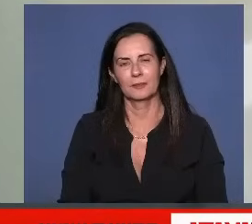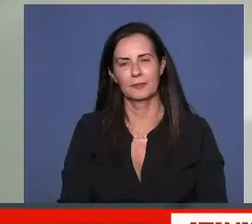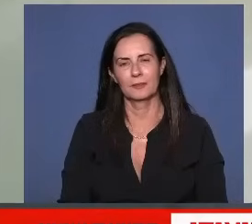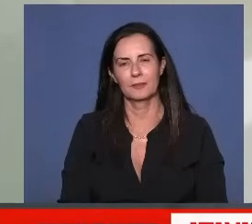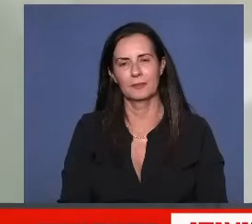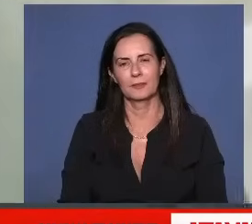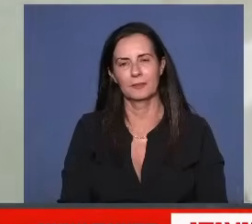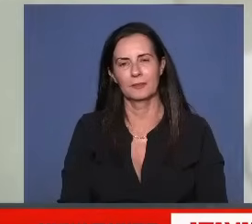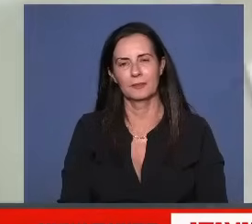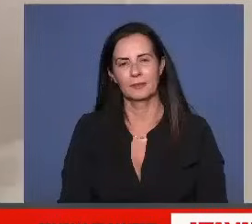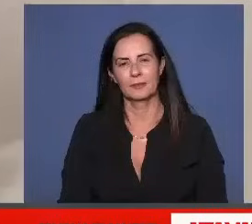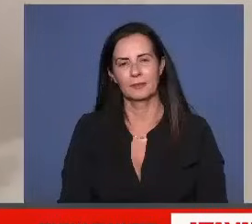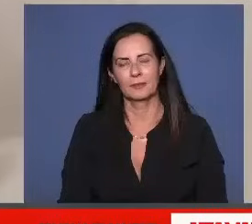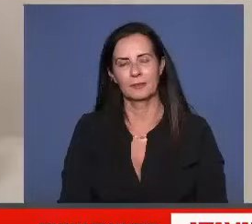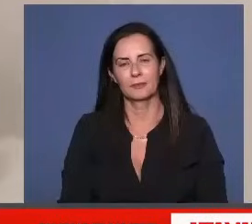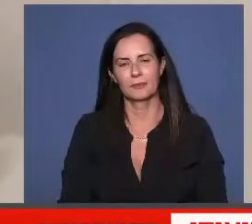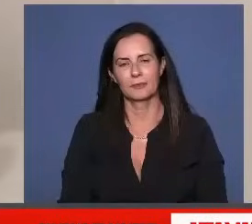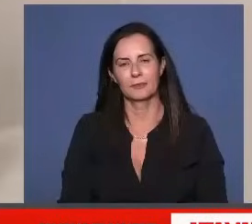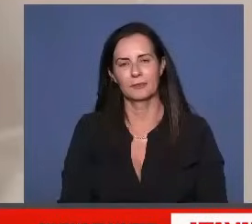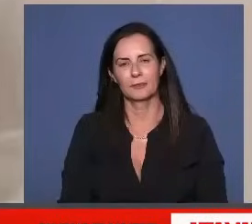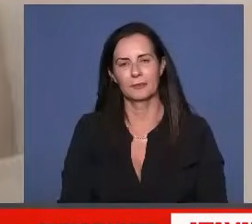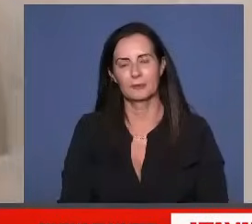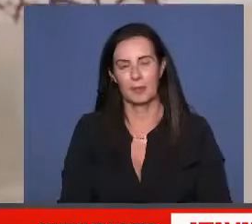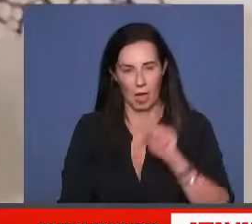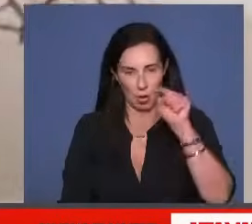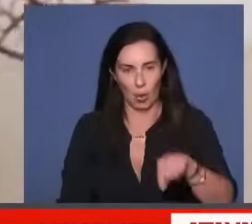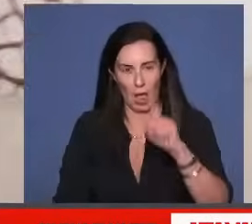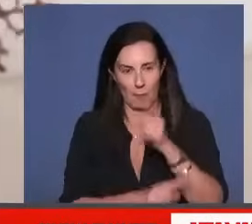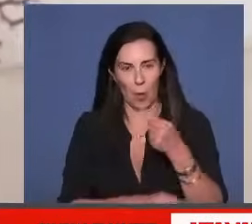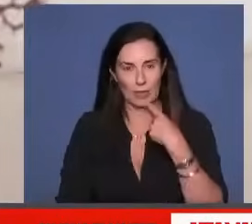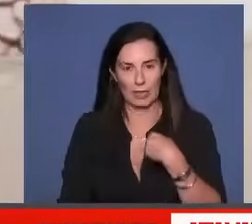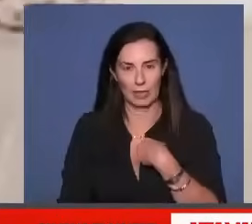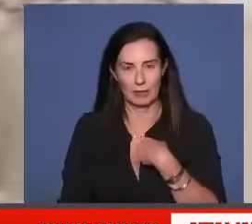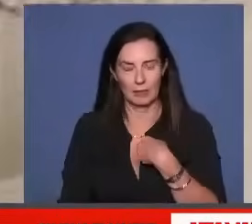היחידה לעשות את ישראל היא להילחם. אז מלחמים. כן, ארבלי. את יורדת ללובי ותגידי לי אם הם...